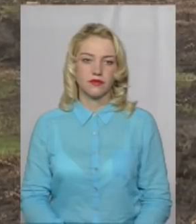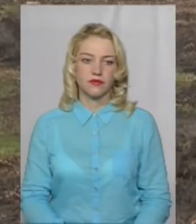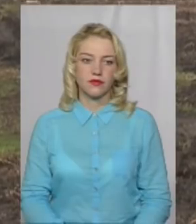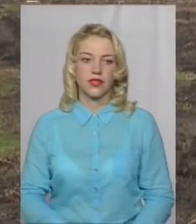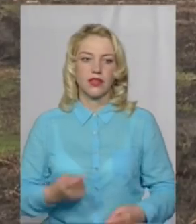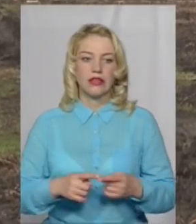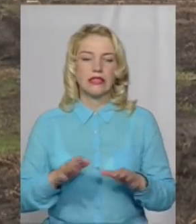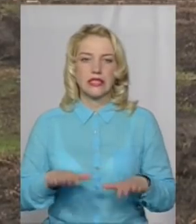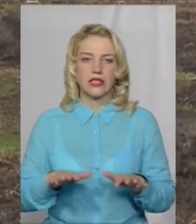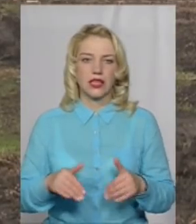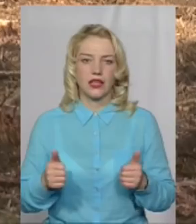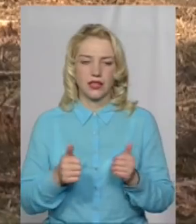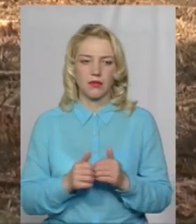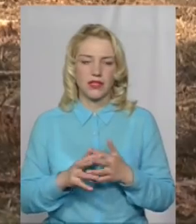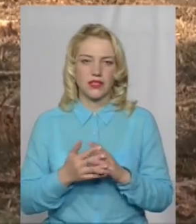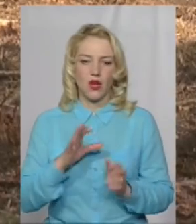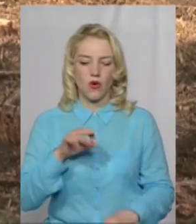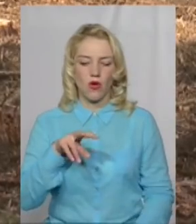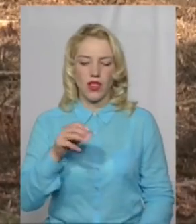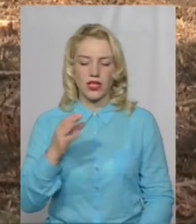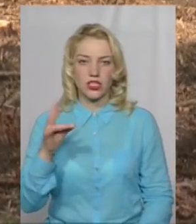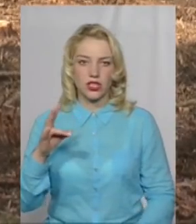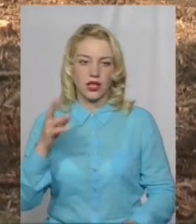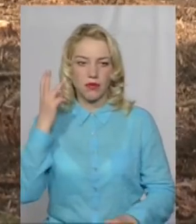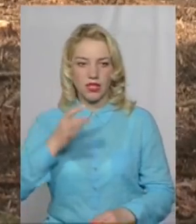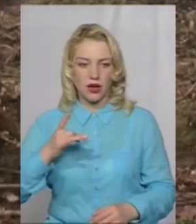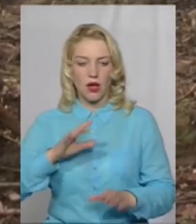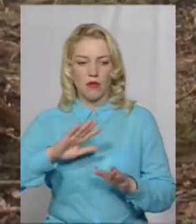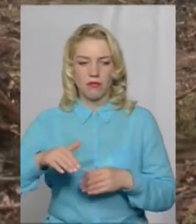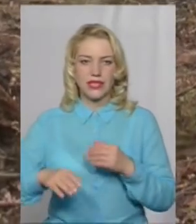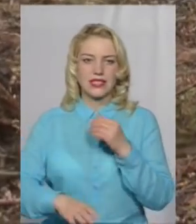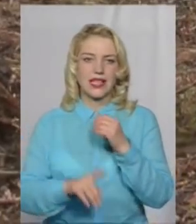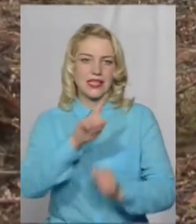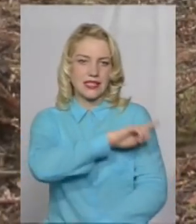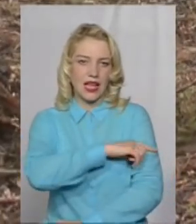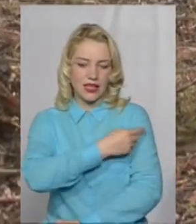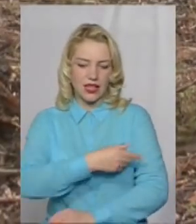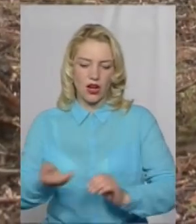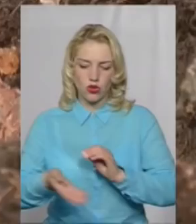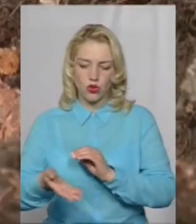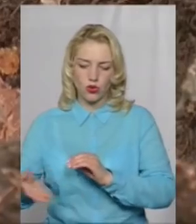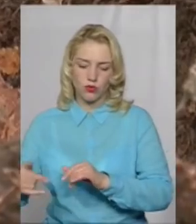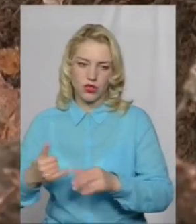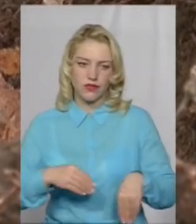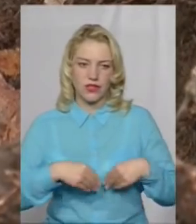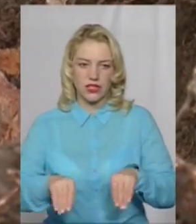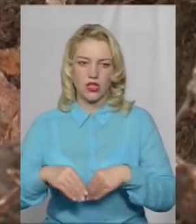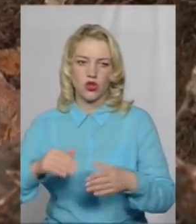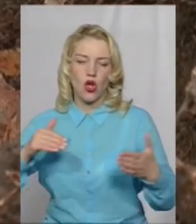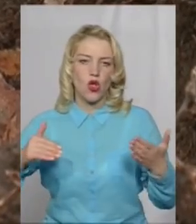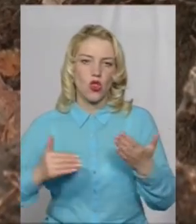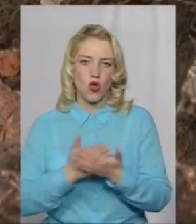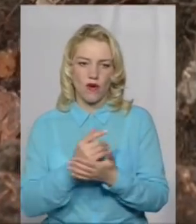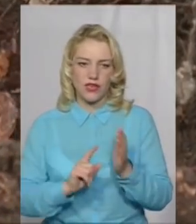Це ділянка поблизу села Олешин Хмельницького району. Тут після санітарної рубки дерев лісівники висаджують нові сіянці, модрини і дугласії. Вони